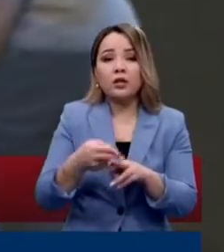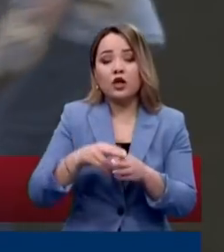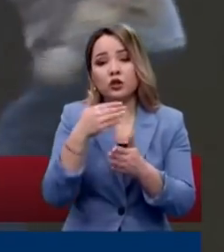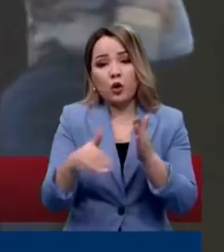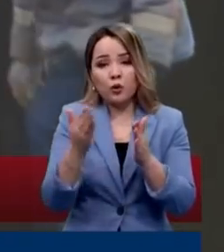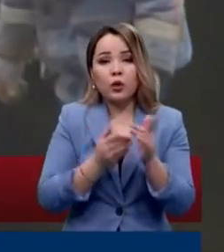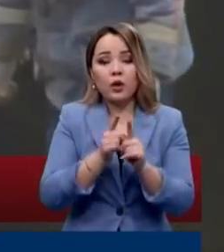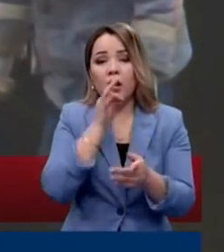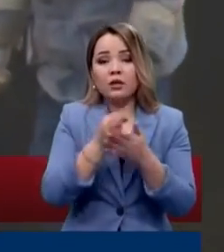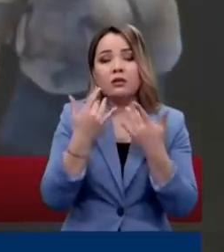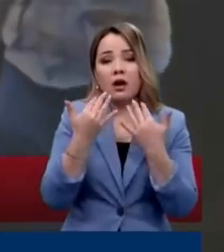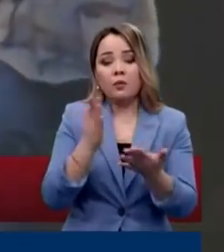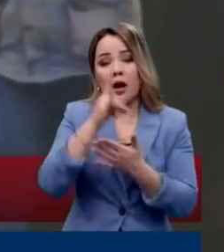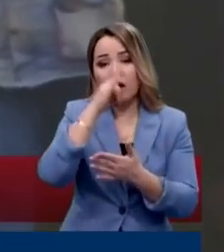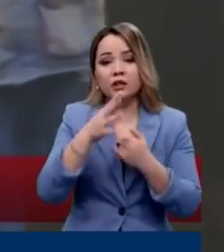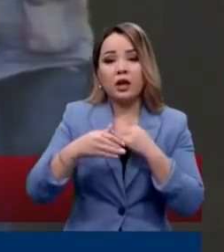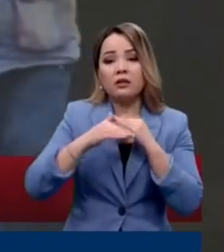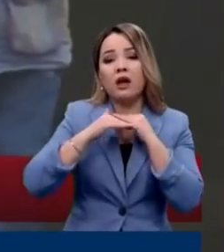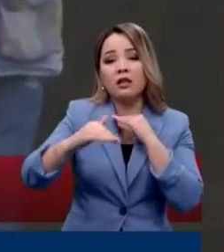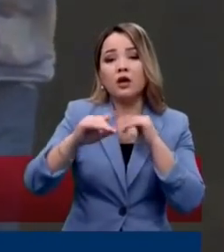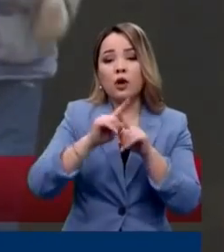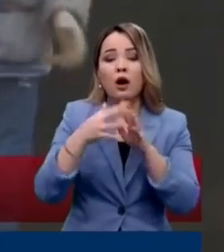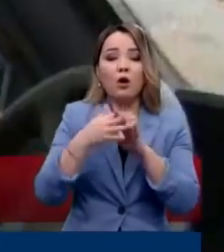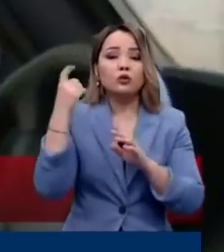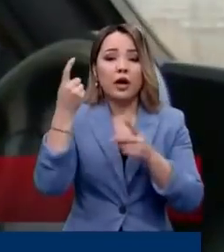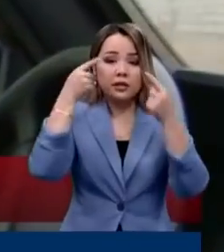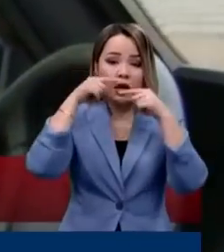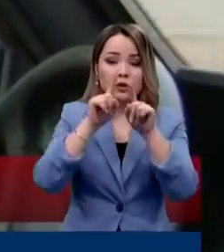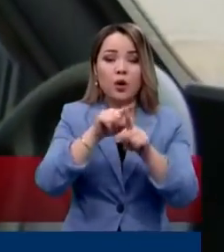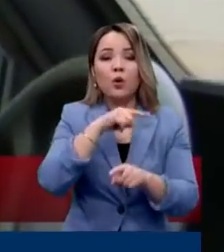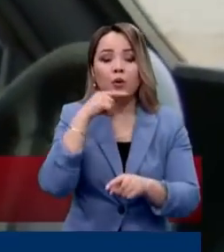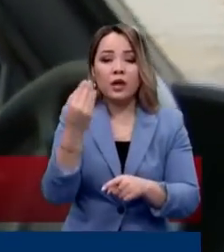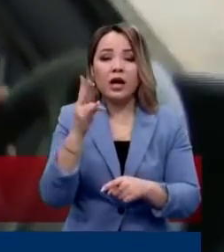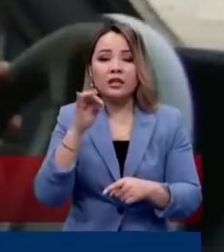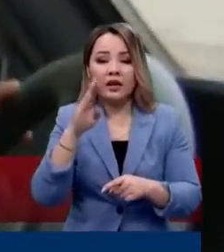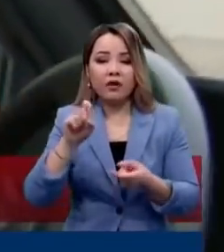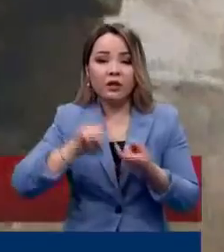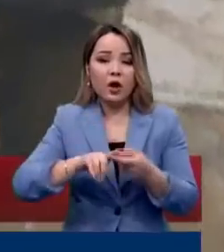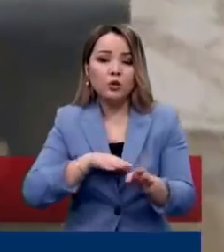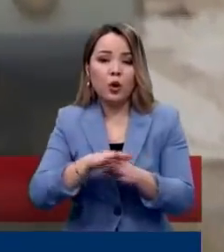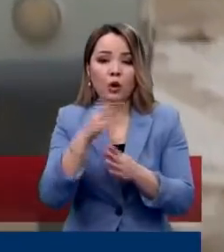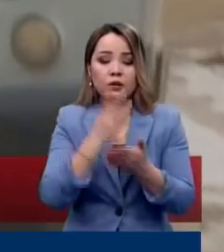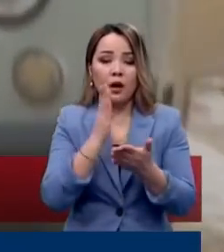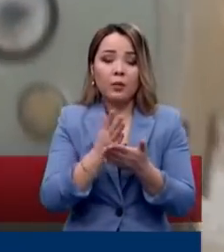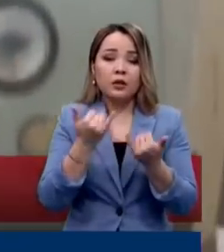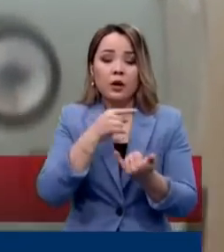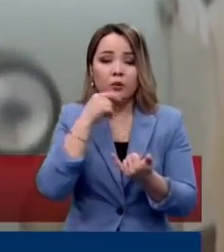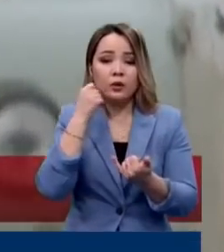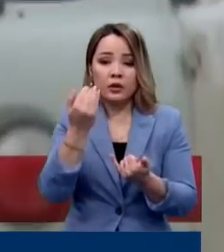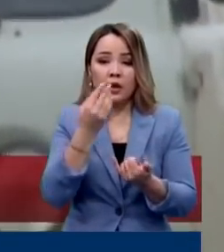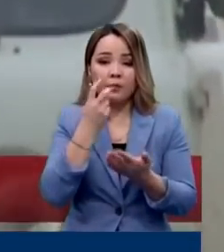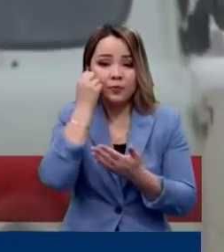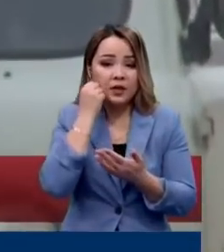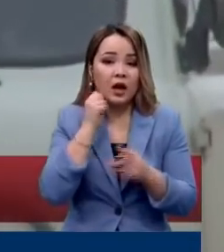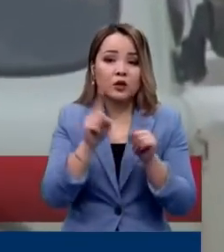Осы жүйенің арқасында Қазақ даласындағы ауыл шаруашылық техникасы орыстың ескі нивасына толды дейді олар. Ал сарапшылар әлем